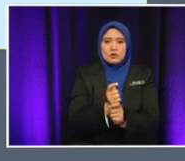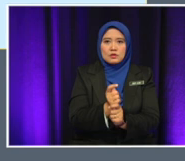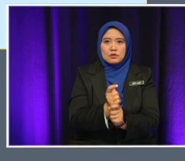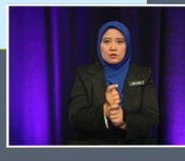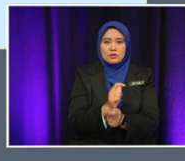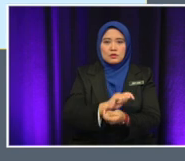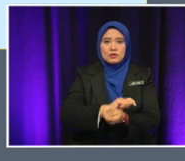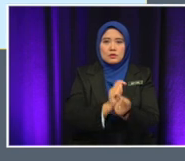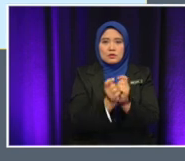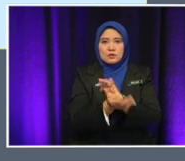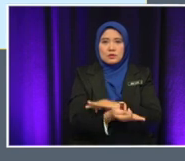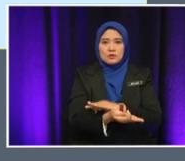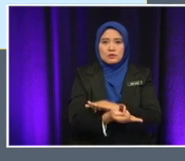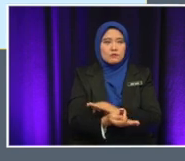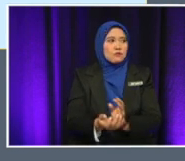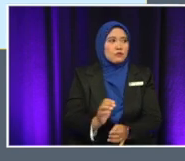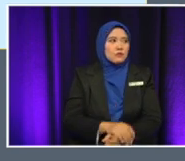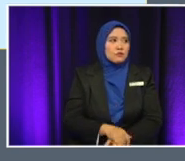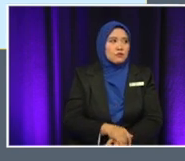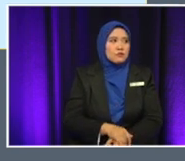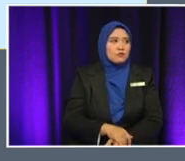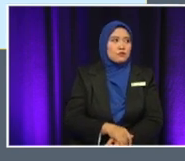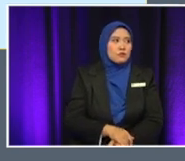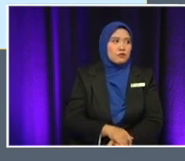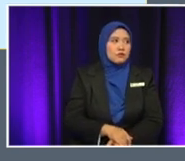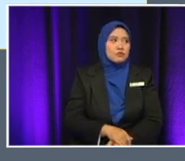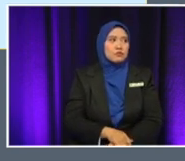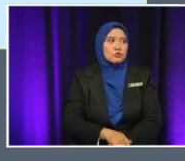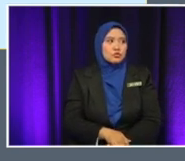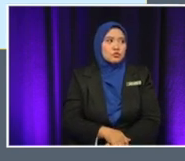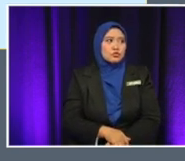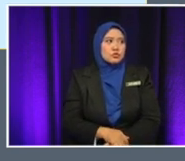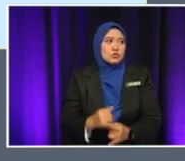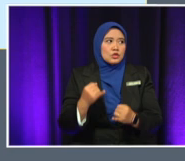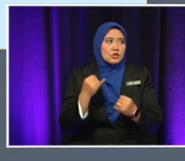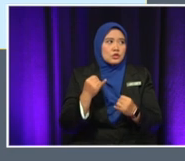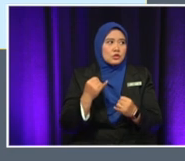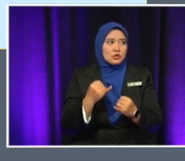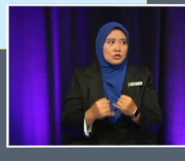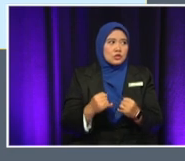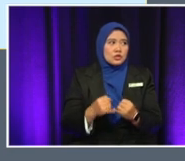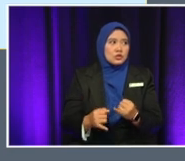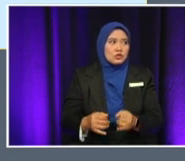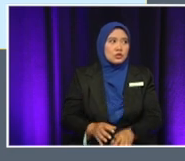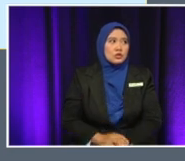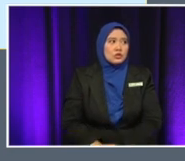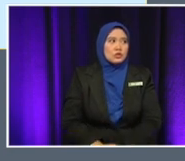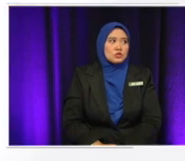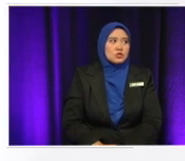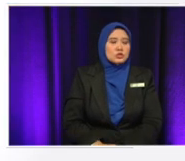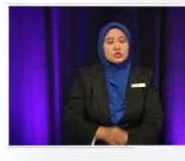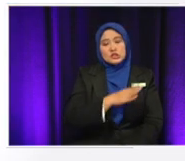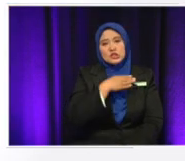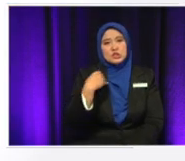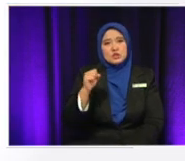selain dapat pen tool ada juga ee tool yang lainnya eh murid-murid boleh boleh kan contohnya lah